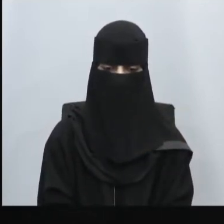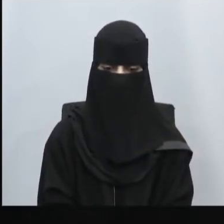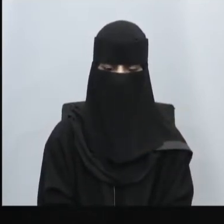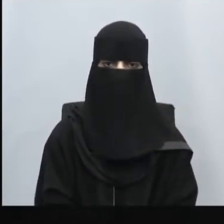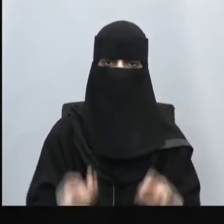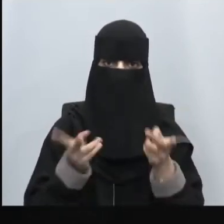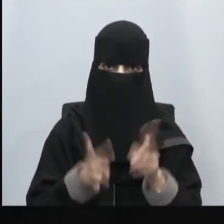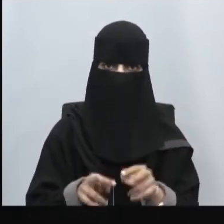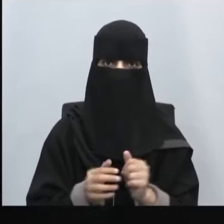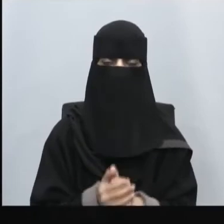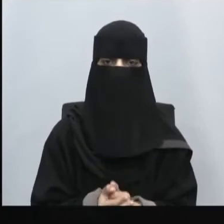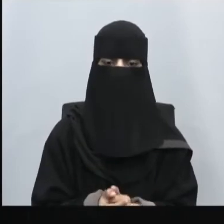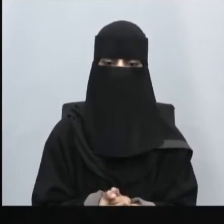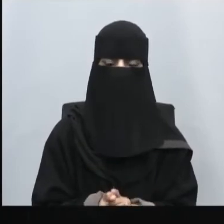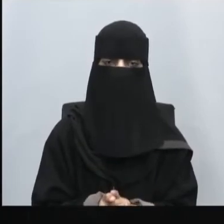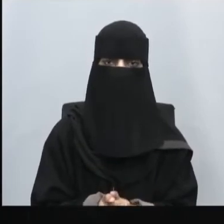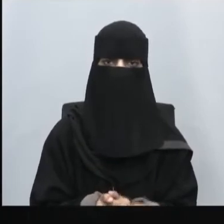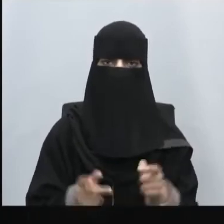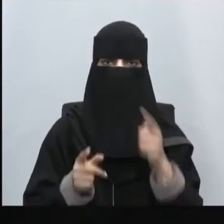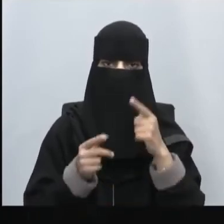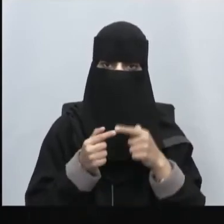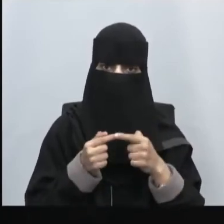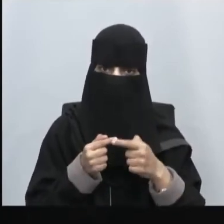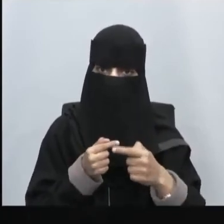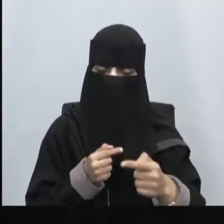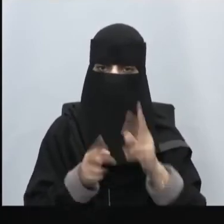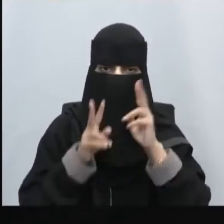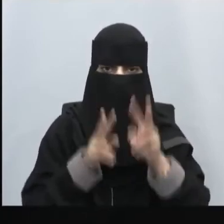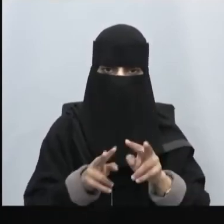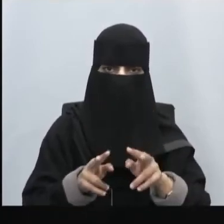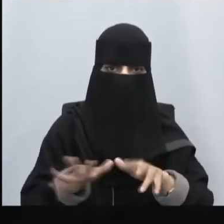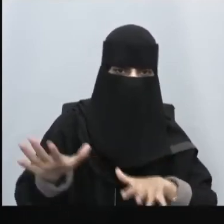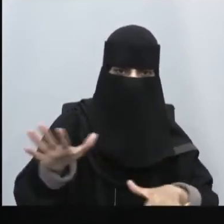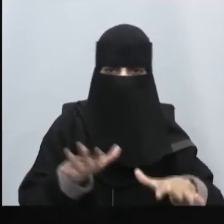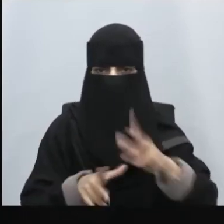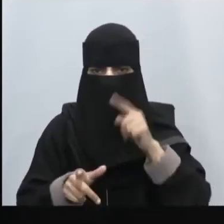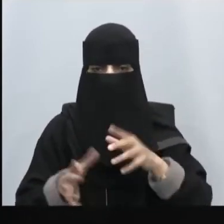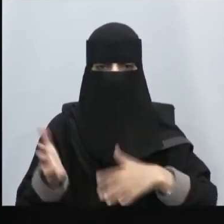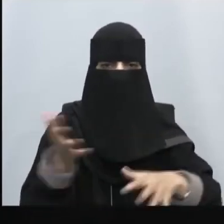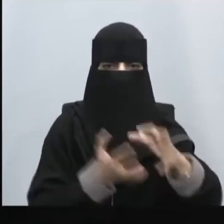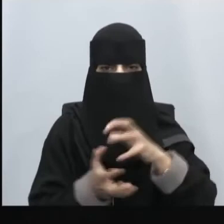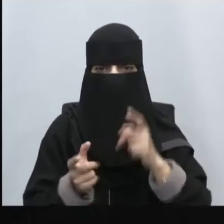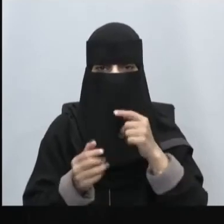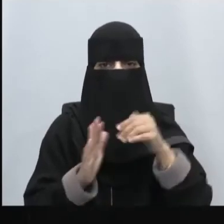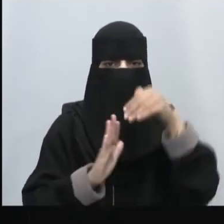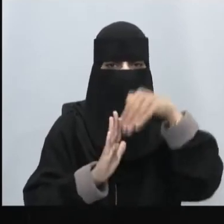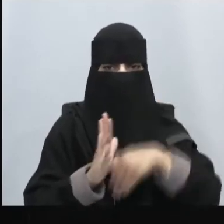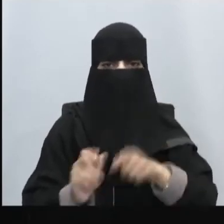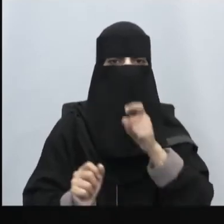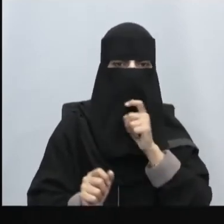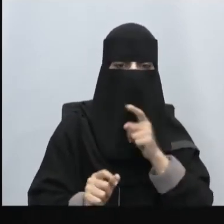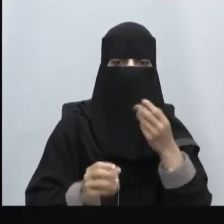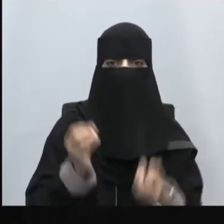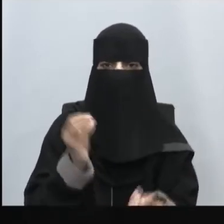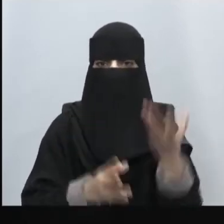ايضا بعد هذه الفتره وحاله الضعف السائده في الخلافه العباسيه في تلك الفتره وظهور الاعداء